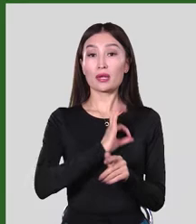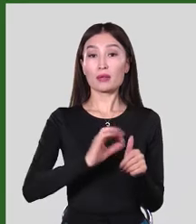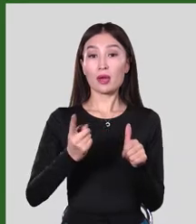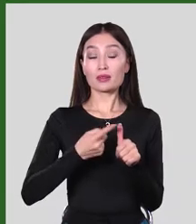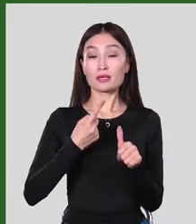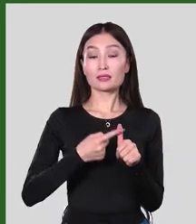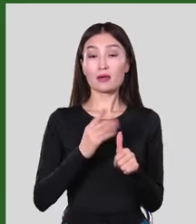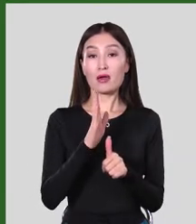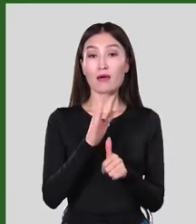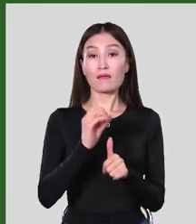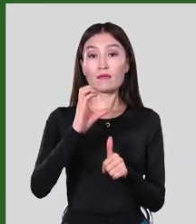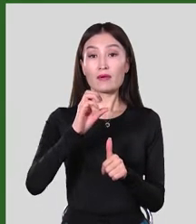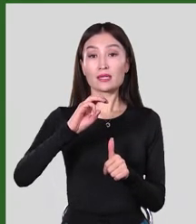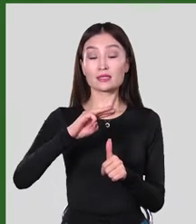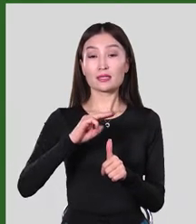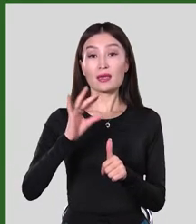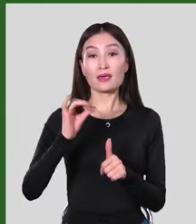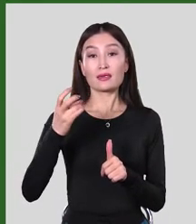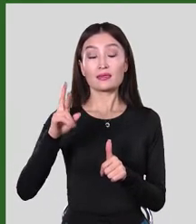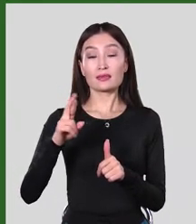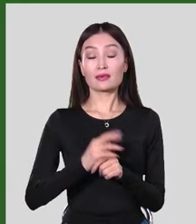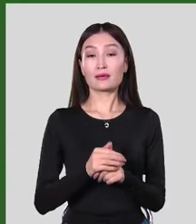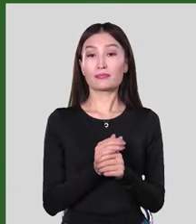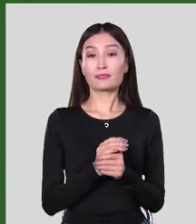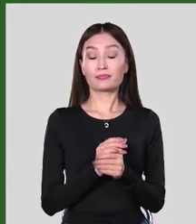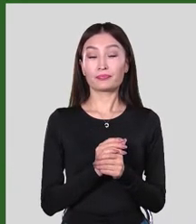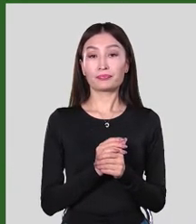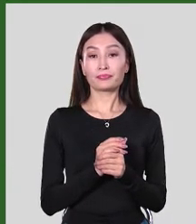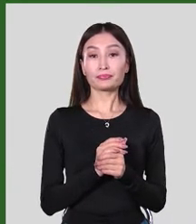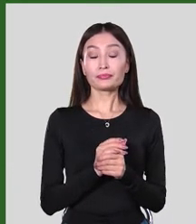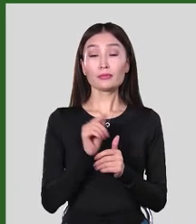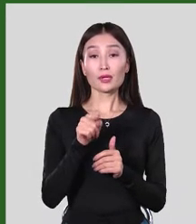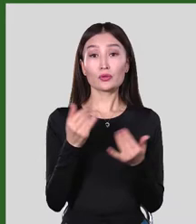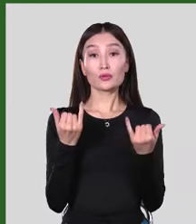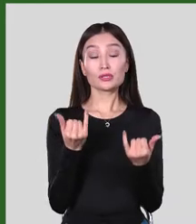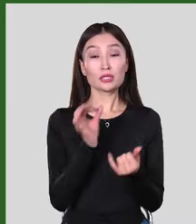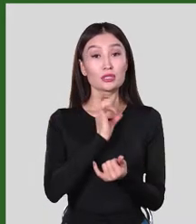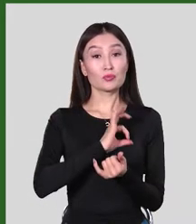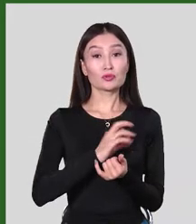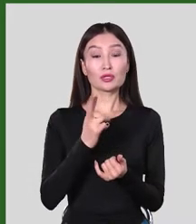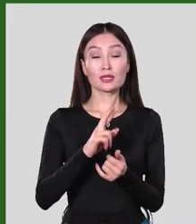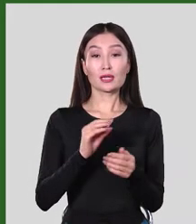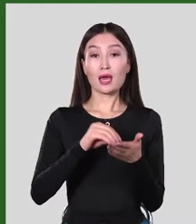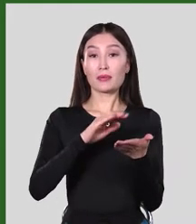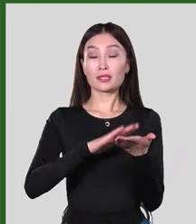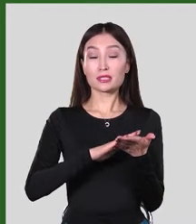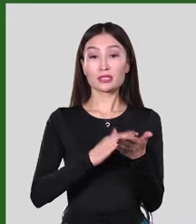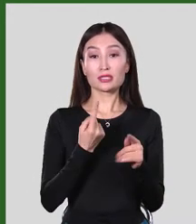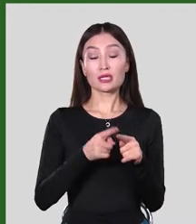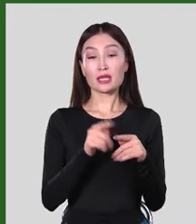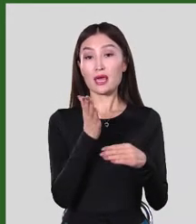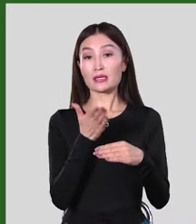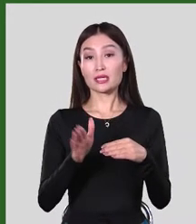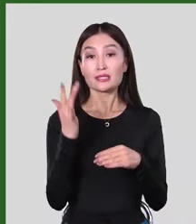название «Вест-Индия», то есть «Западная Индия». Оно и сейчас используется для обозначения этой